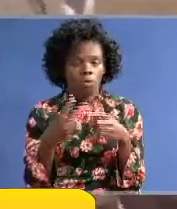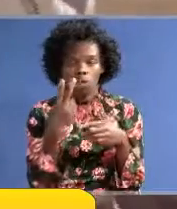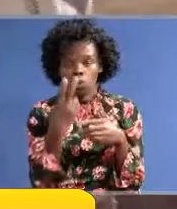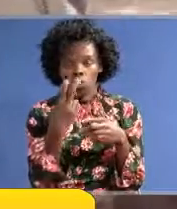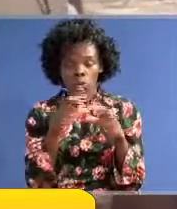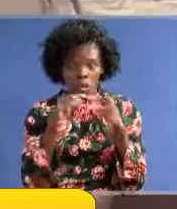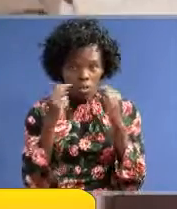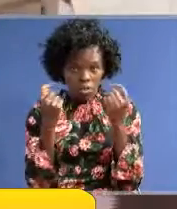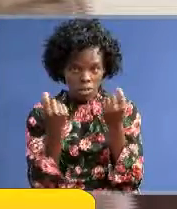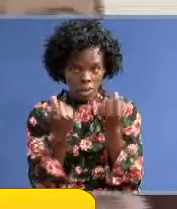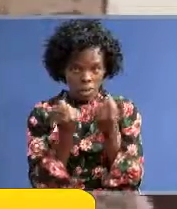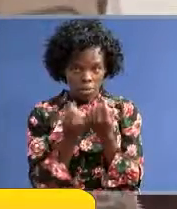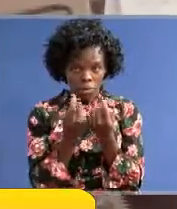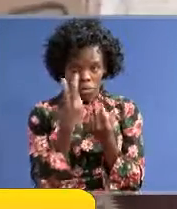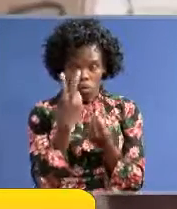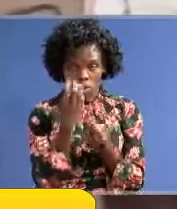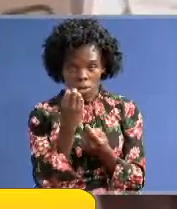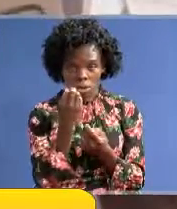mbili